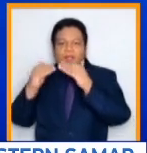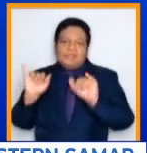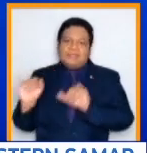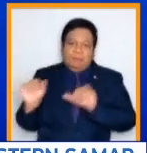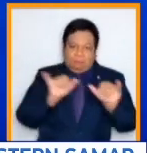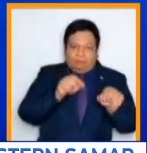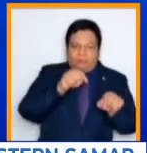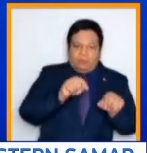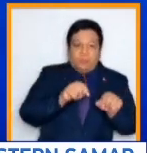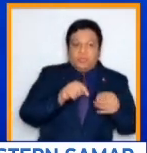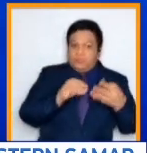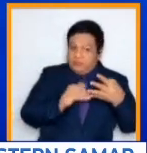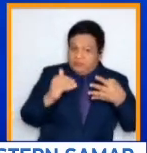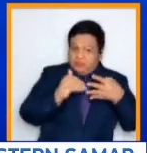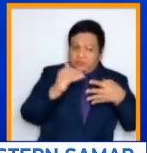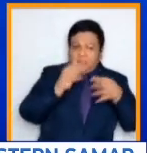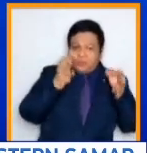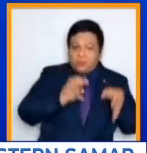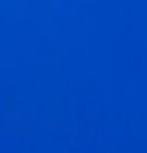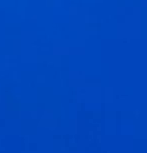DOH.